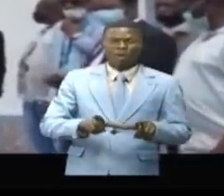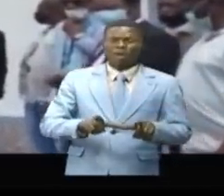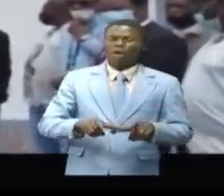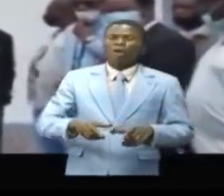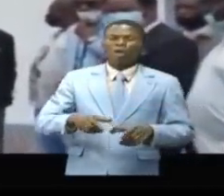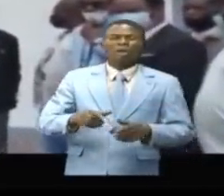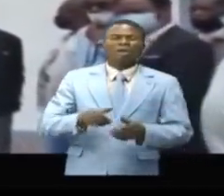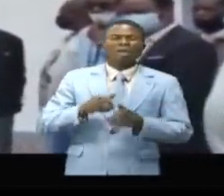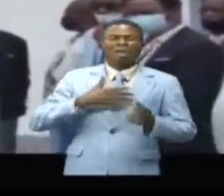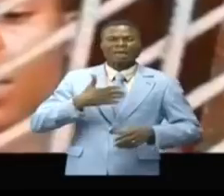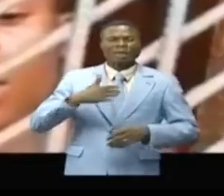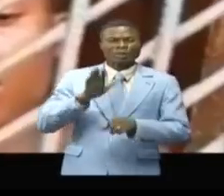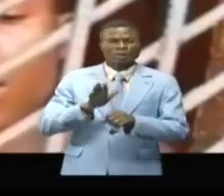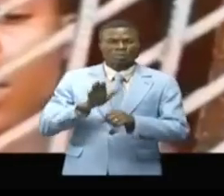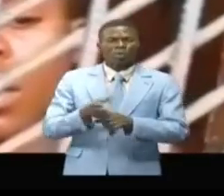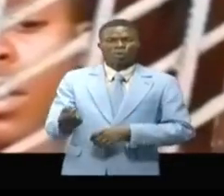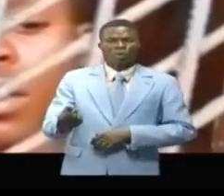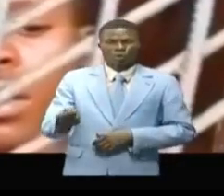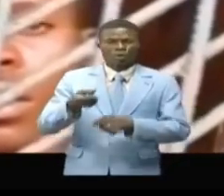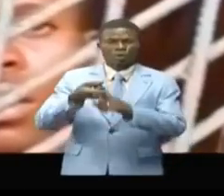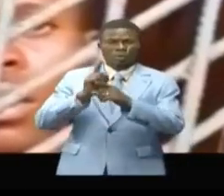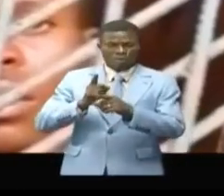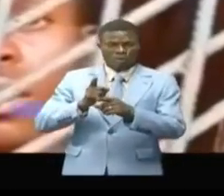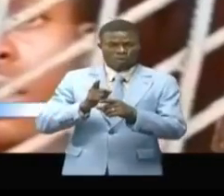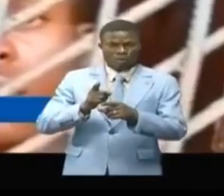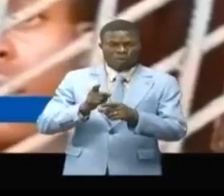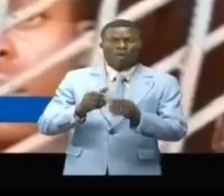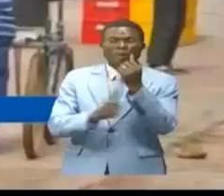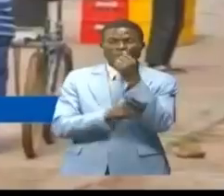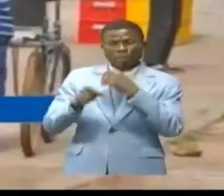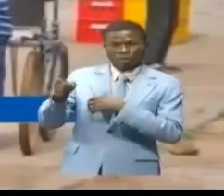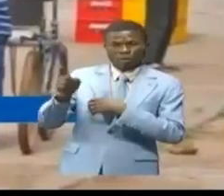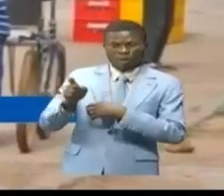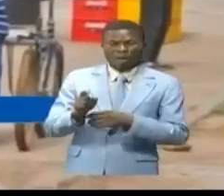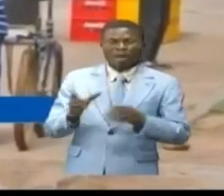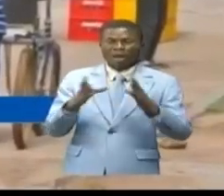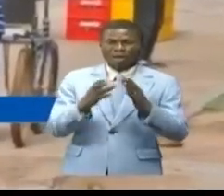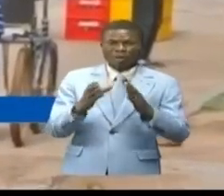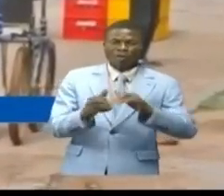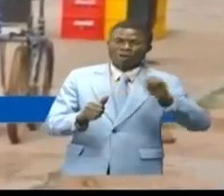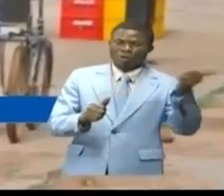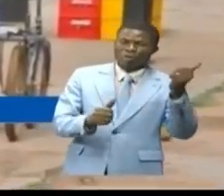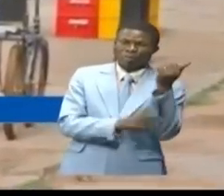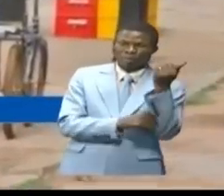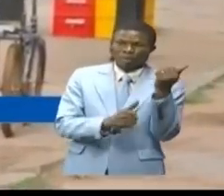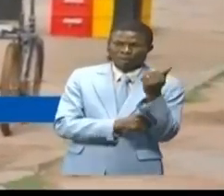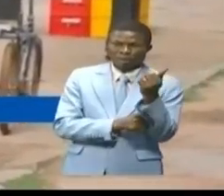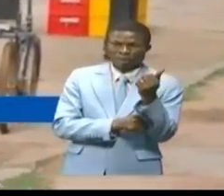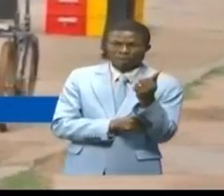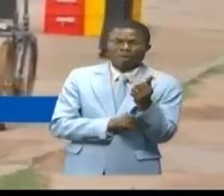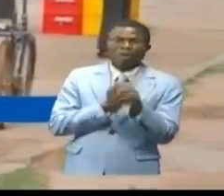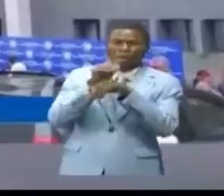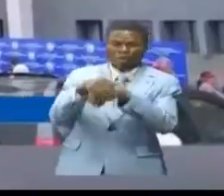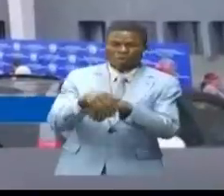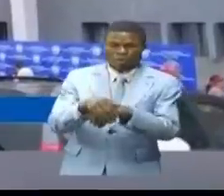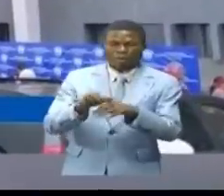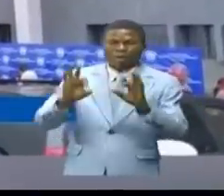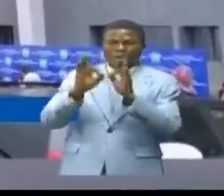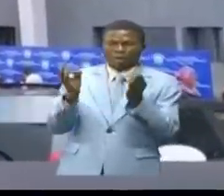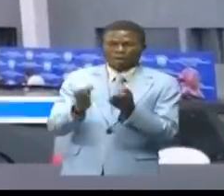à plusieurs tentatives de corruption provenant du camp de l'accusé en complicité avec certaines personnes qui se font passer de la